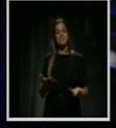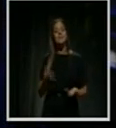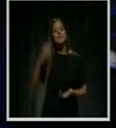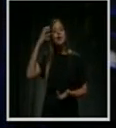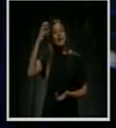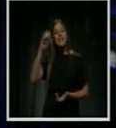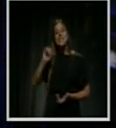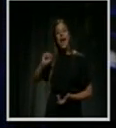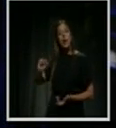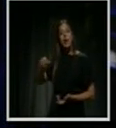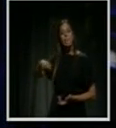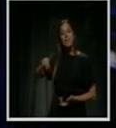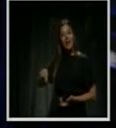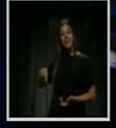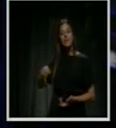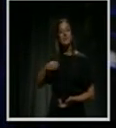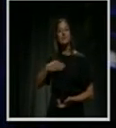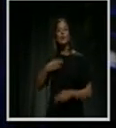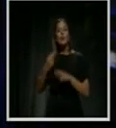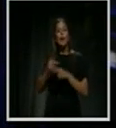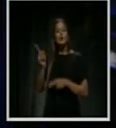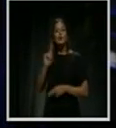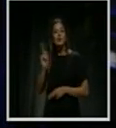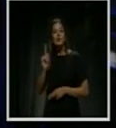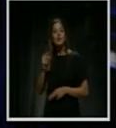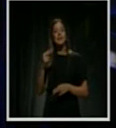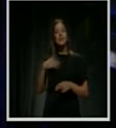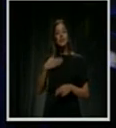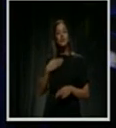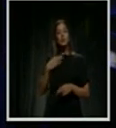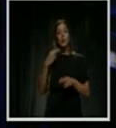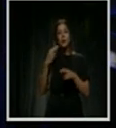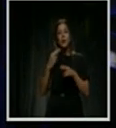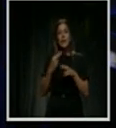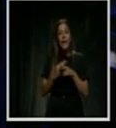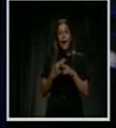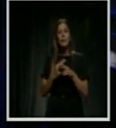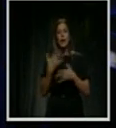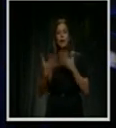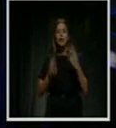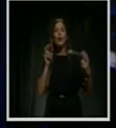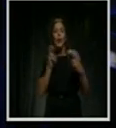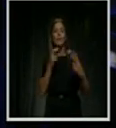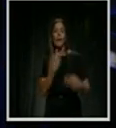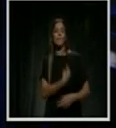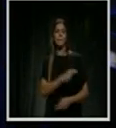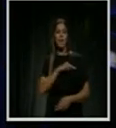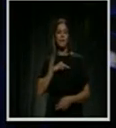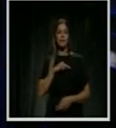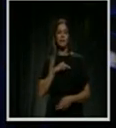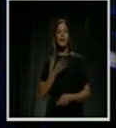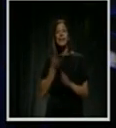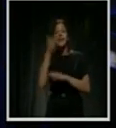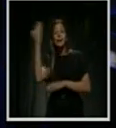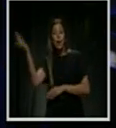il-governanza li hu modda illi biha jagħmlu kemm jifilħu saħħa kontra pajjiżna, il-barra minn xtutna li